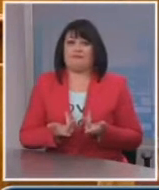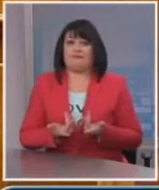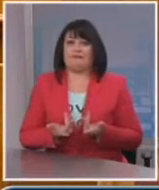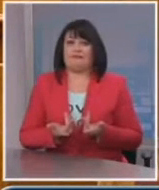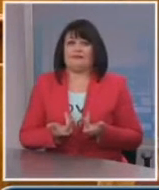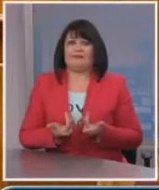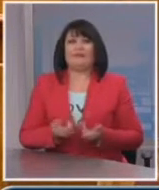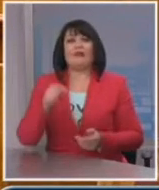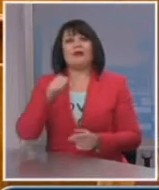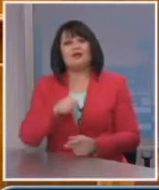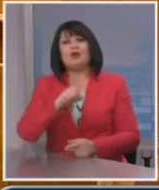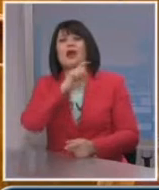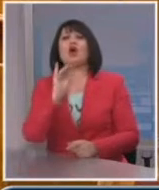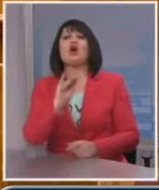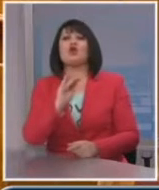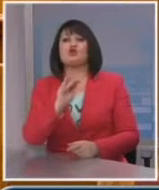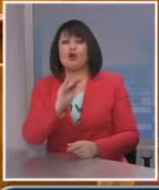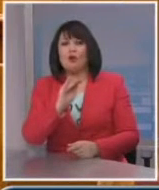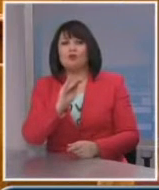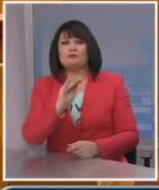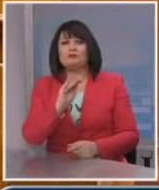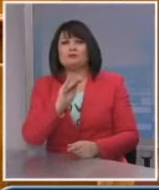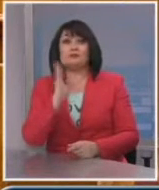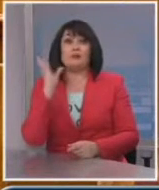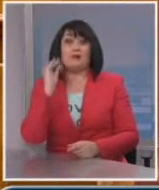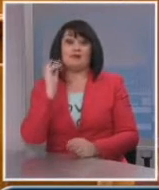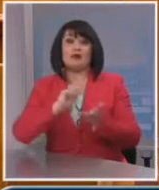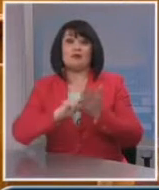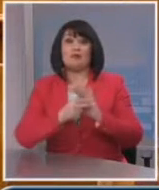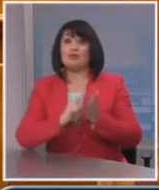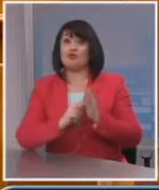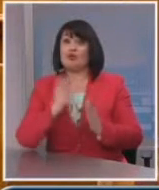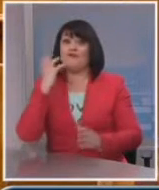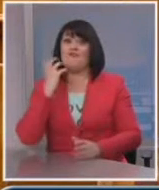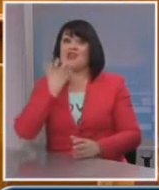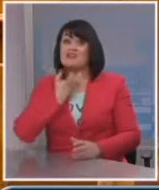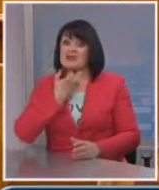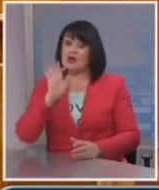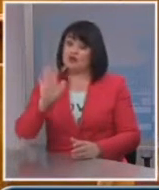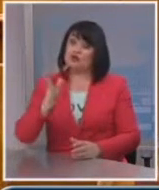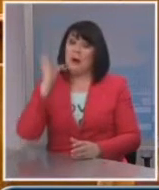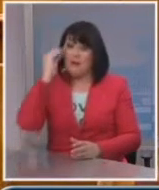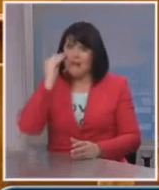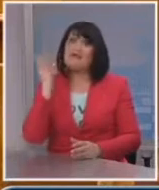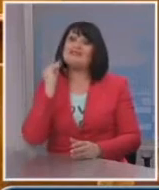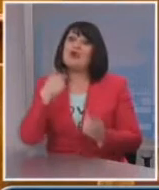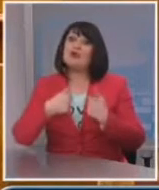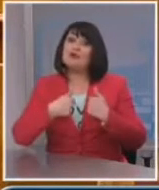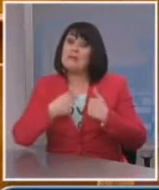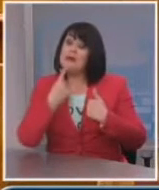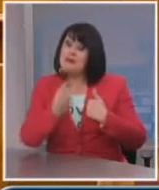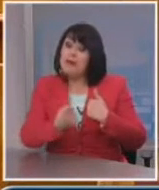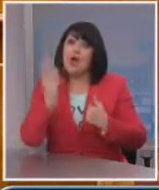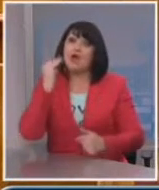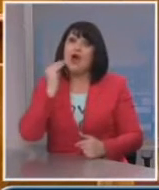Και εγώ λοιπόν ρωτώ, εγώ άκουσα με πολύ προσοχή τον κύριο Βενιζέλο, να μάθετε να ακούτε. Να μάθετε